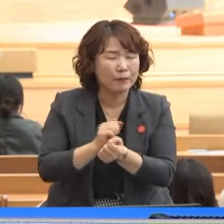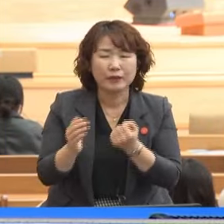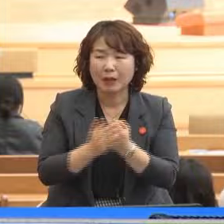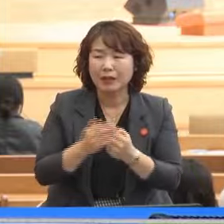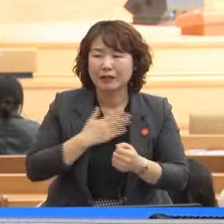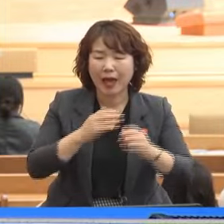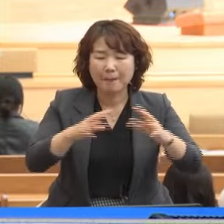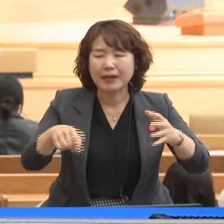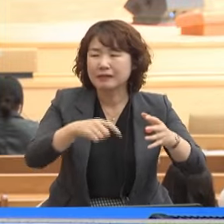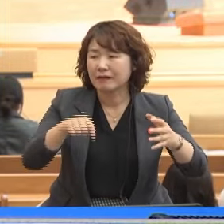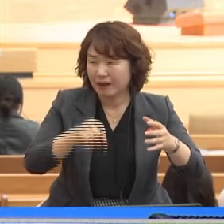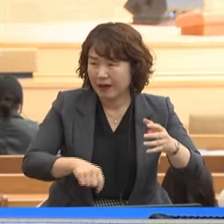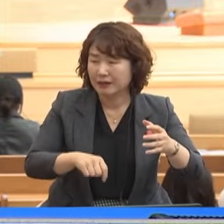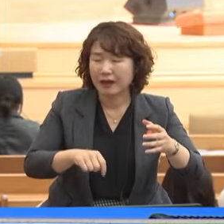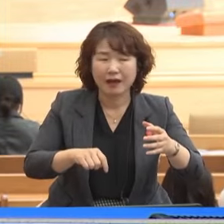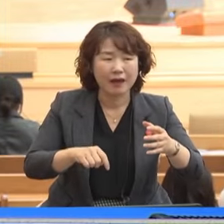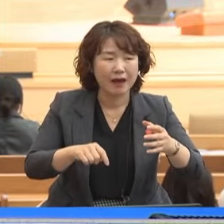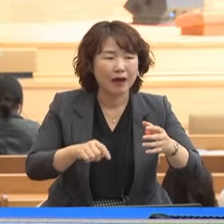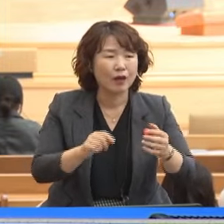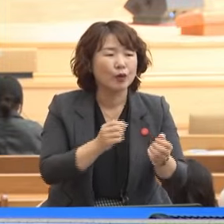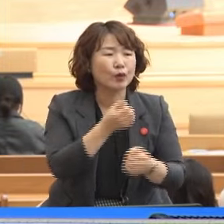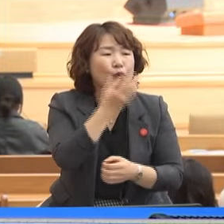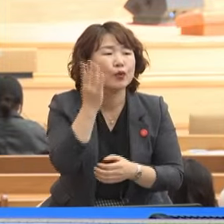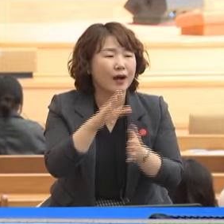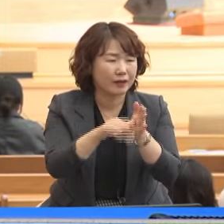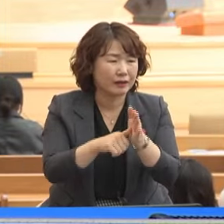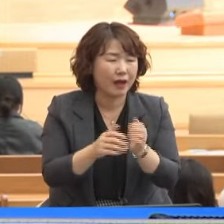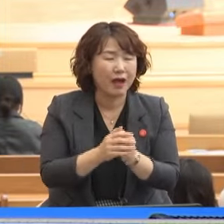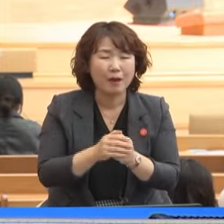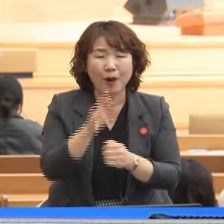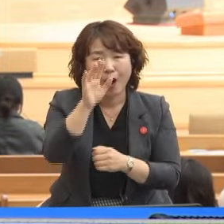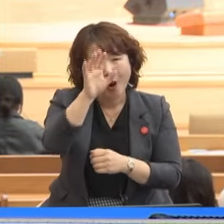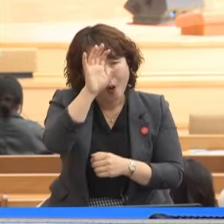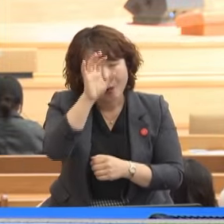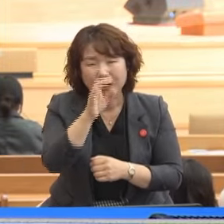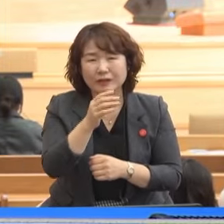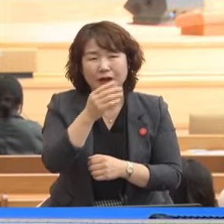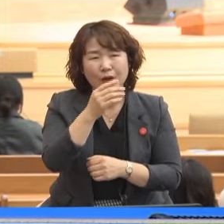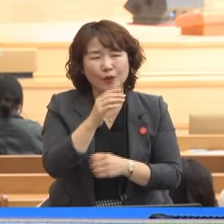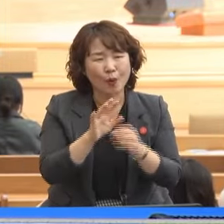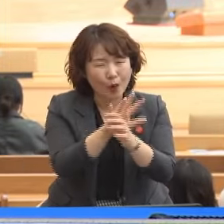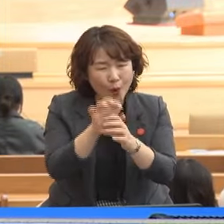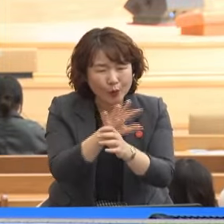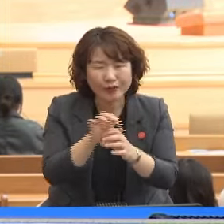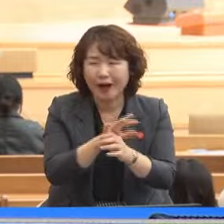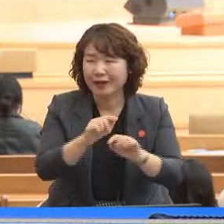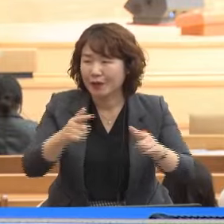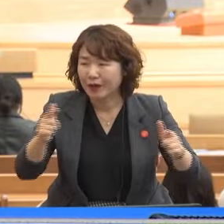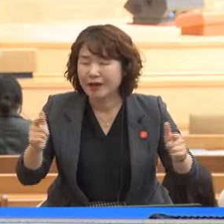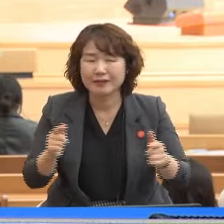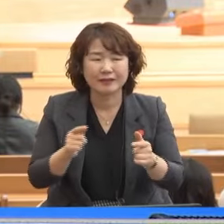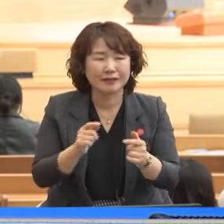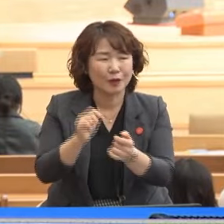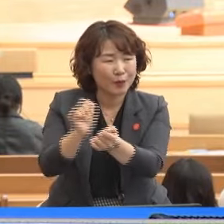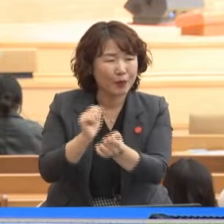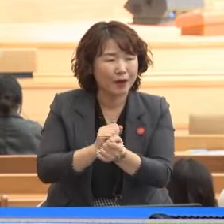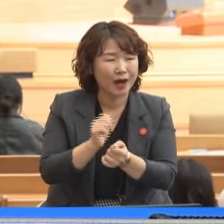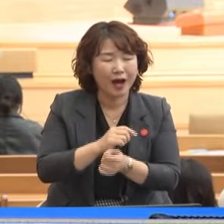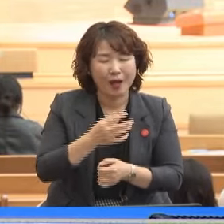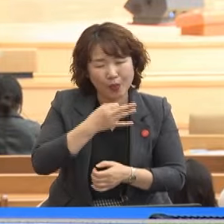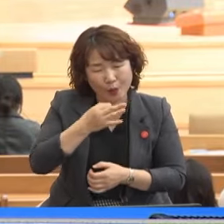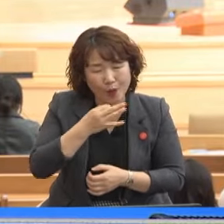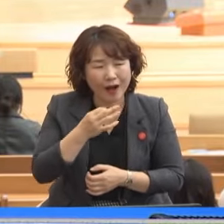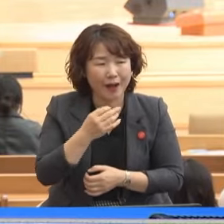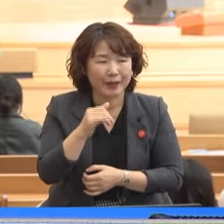가운데 유행할 때, 코로나를 비롯해서 각종 그냥 시시 때마다 그 유행병, 뭐 독감,